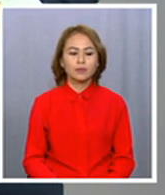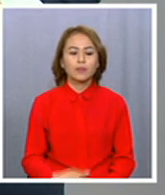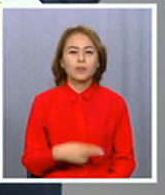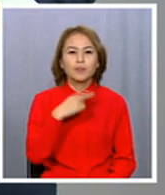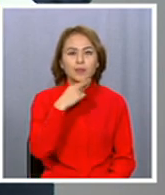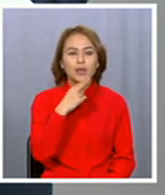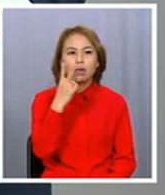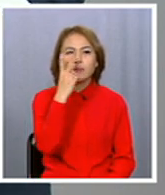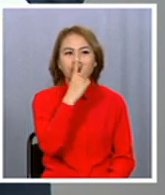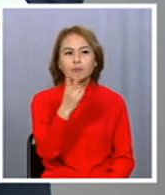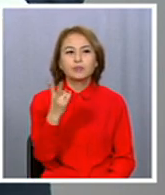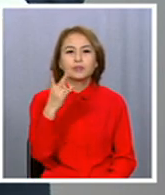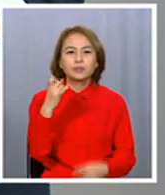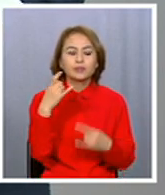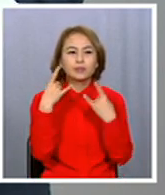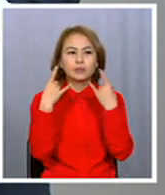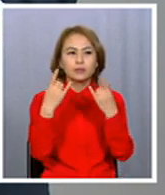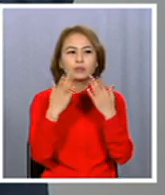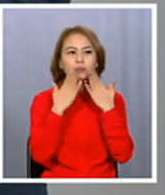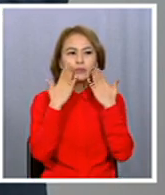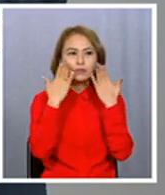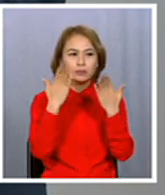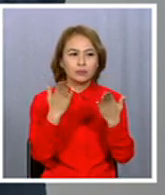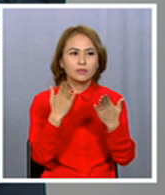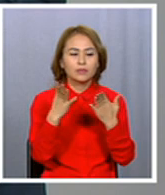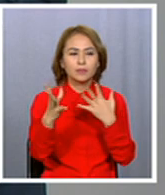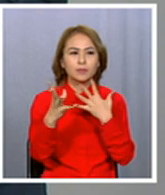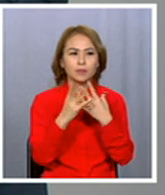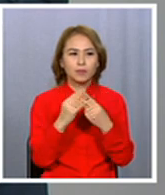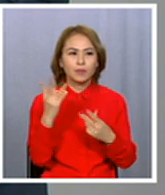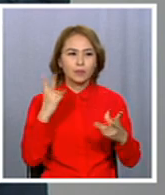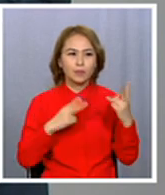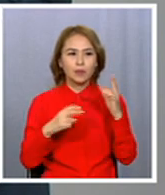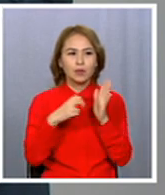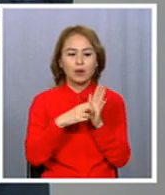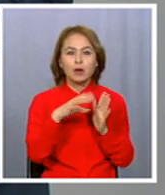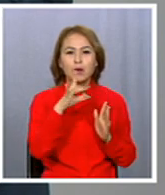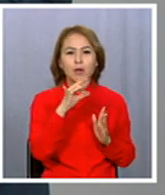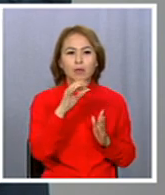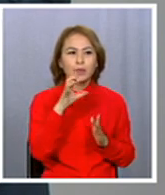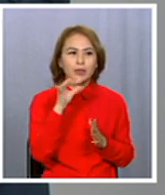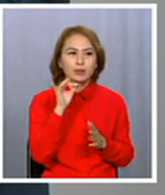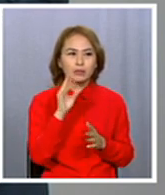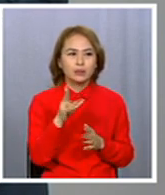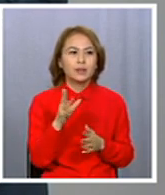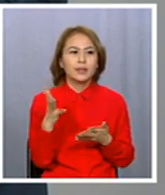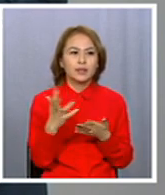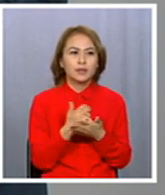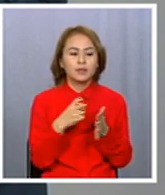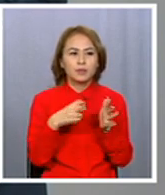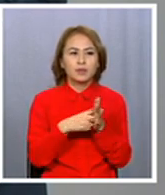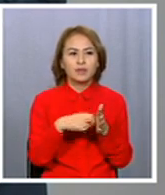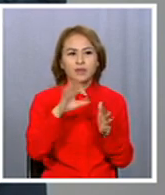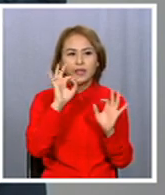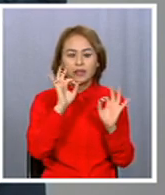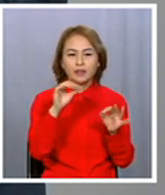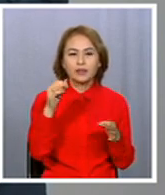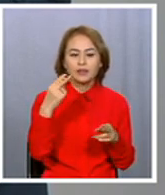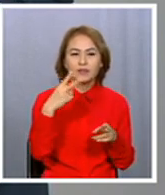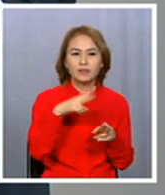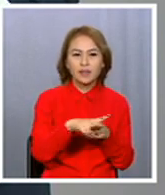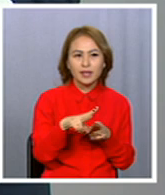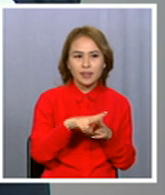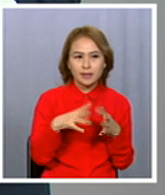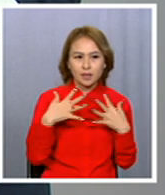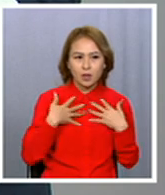посмотрите внимательно на экран. Прочитайте вместе с учителем письмо Робика. Найдите в письме вредные для